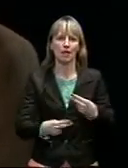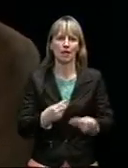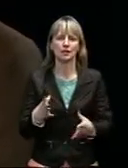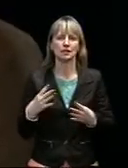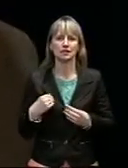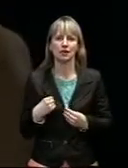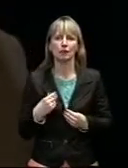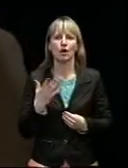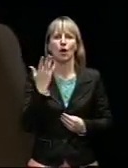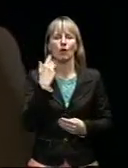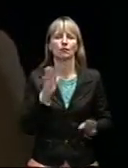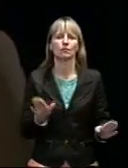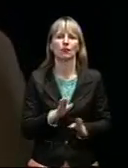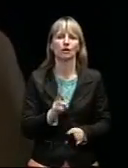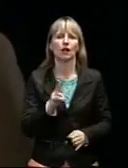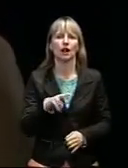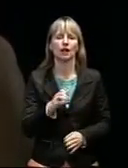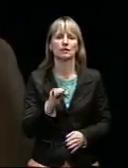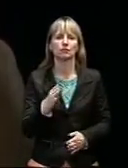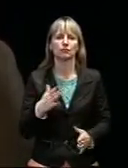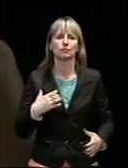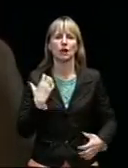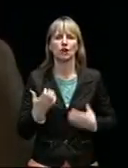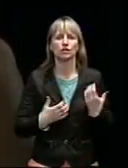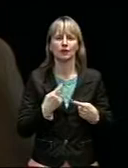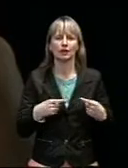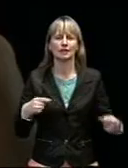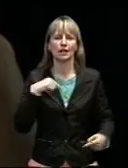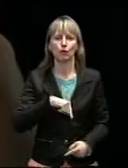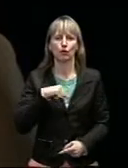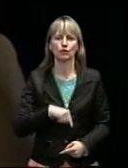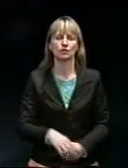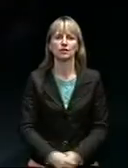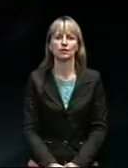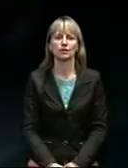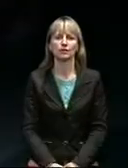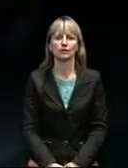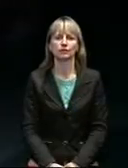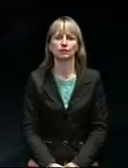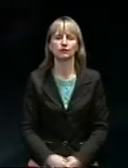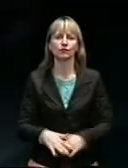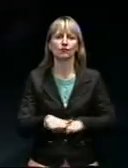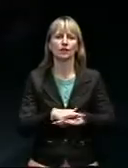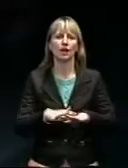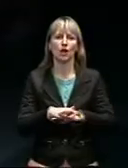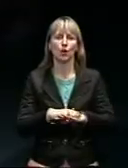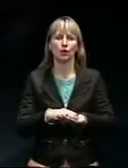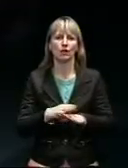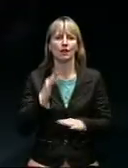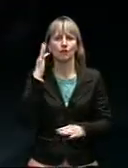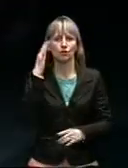поешь классику, переживаешь очень много разных эмоций. Народное творчество — это, конечно